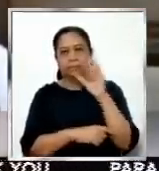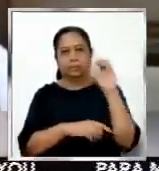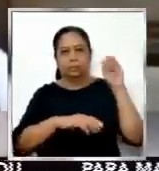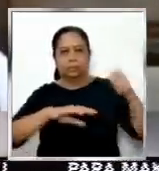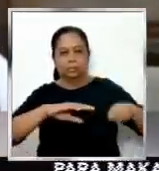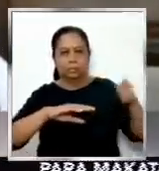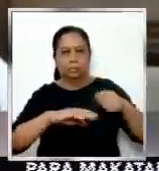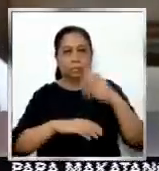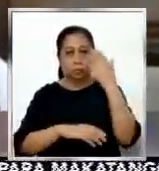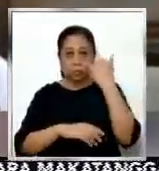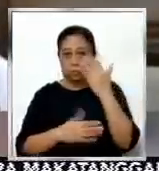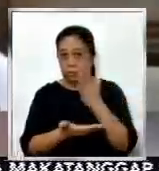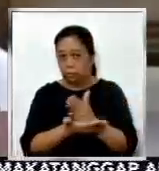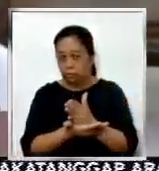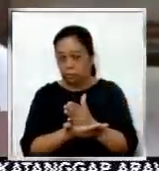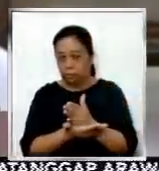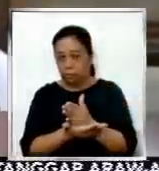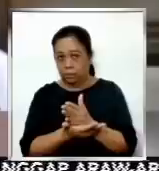po pinatigil?